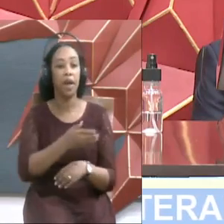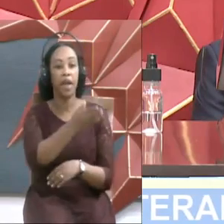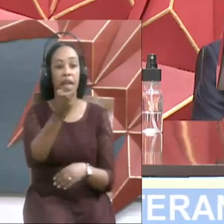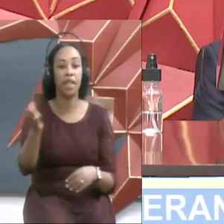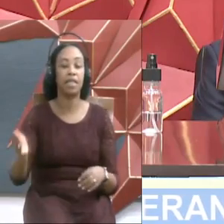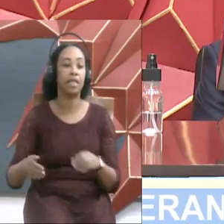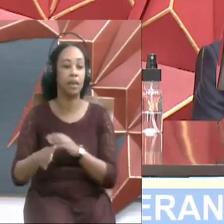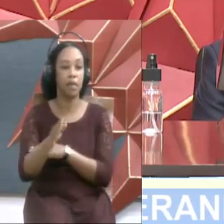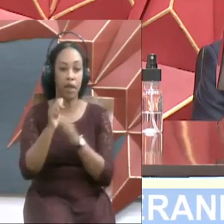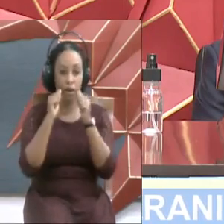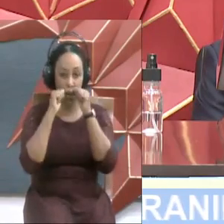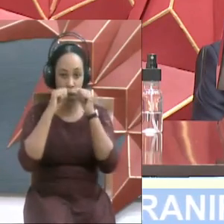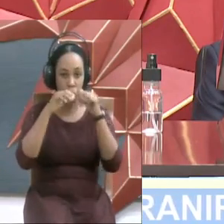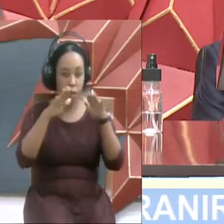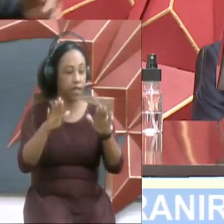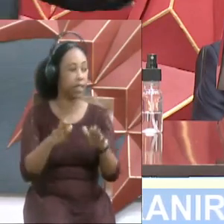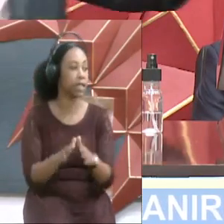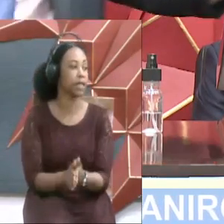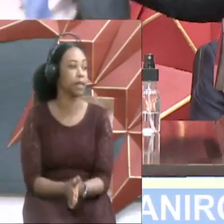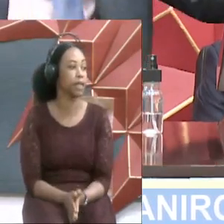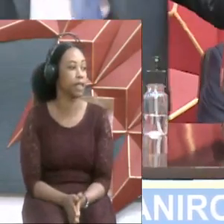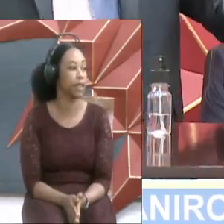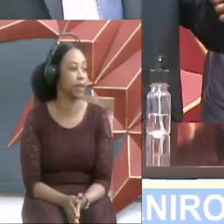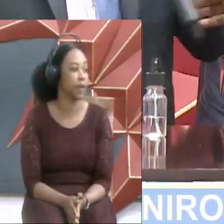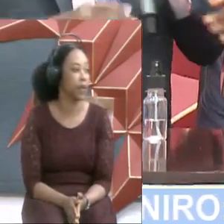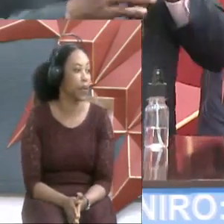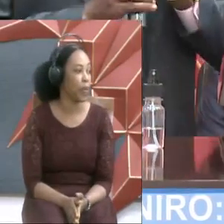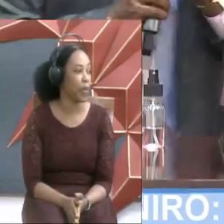Dieu vous, Jésus vous bénisse.